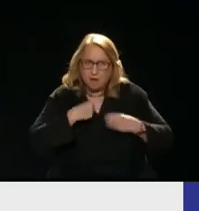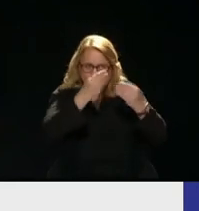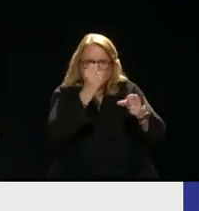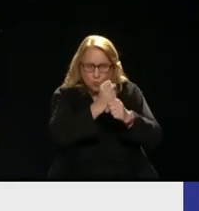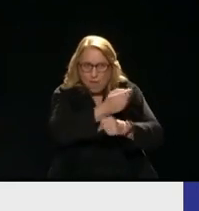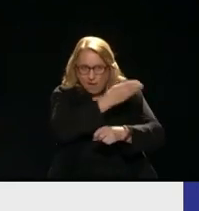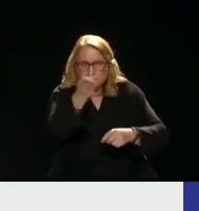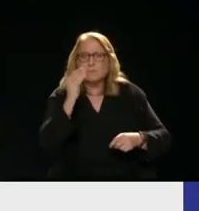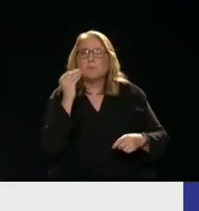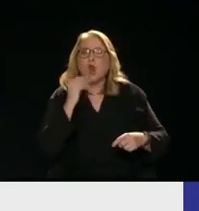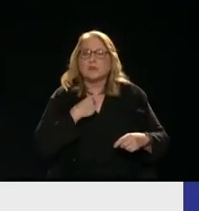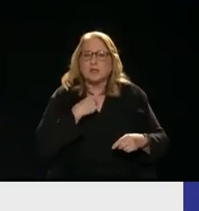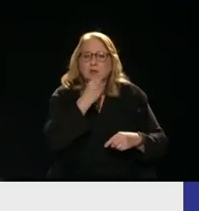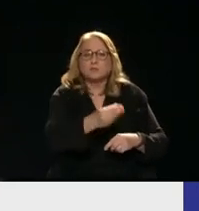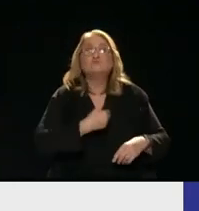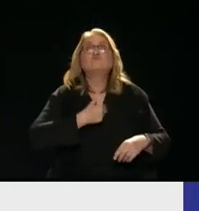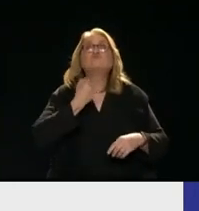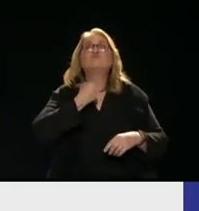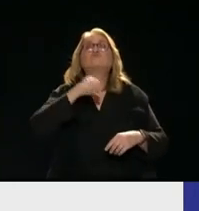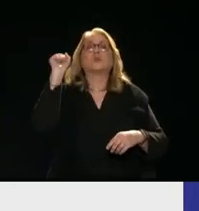να σκεφτούν πραγματικά με ξεπερνάει